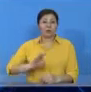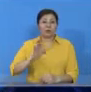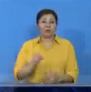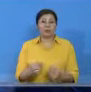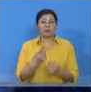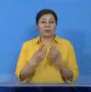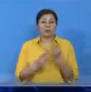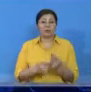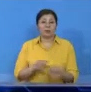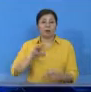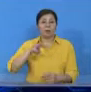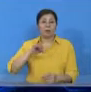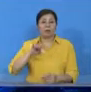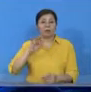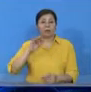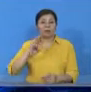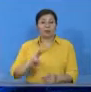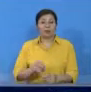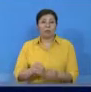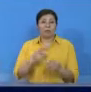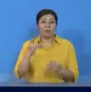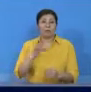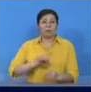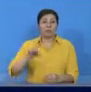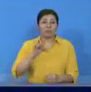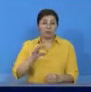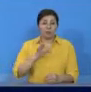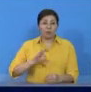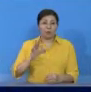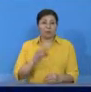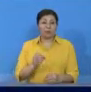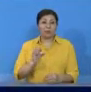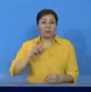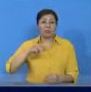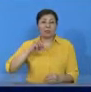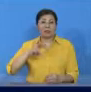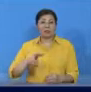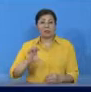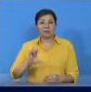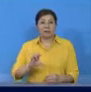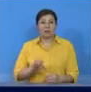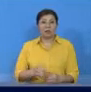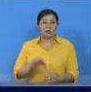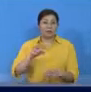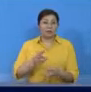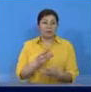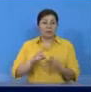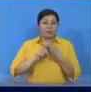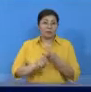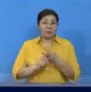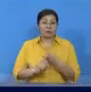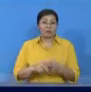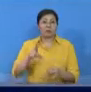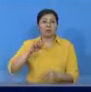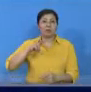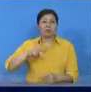выявлен омикрон-штамм, в том числе 12 регионов выявлен стелс-омикрон. Также продолжается циркуляция штамма